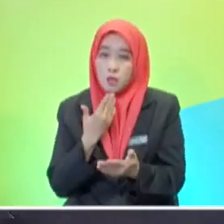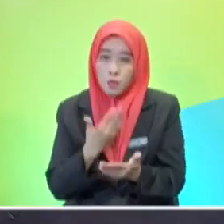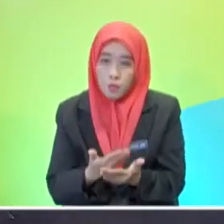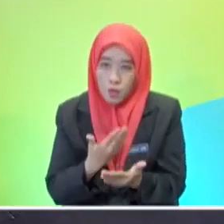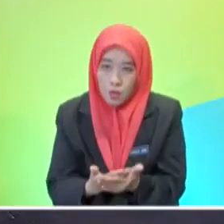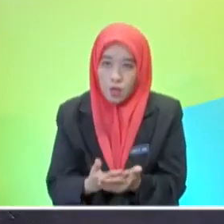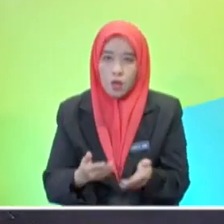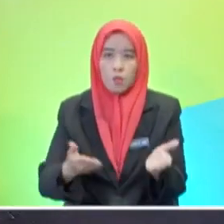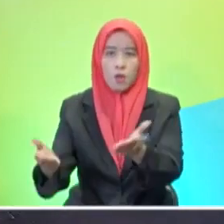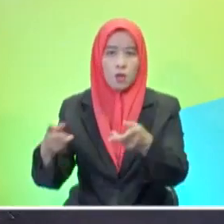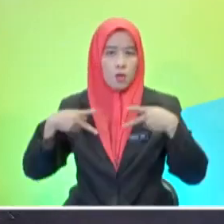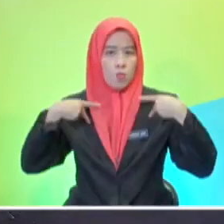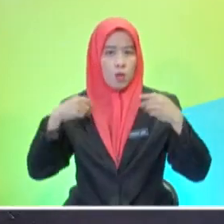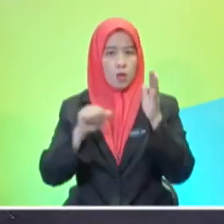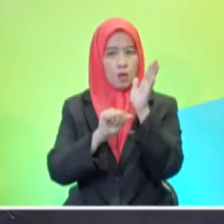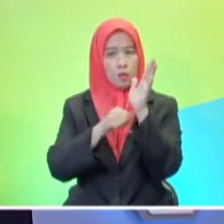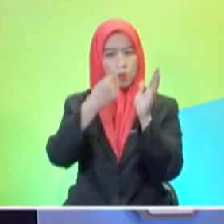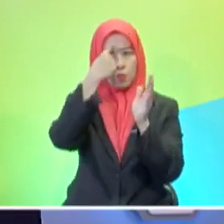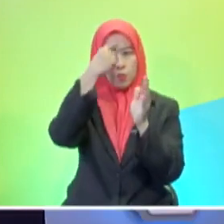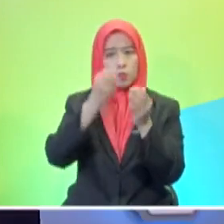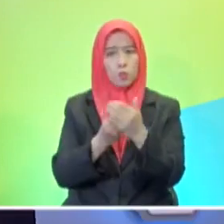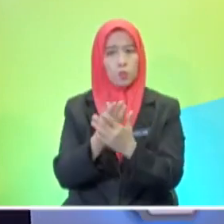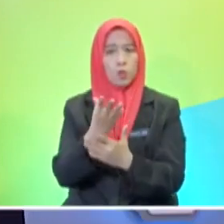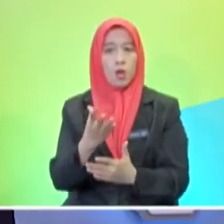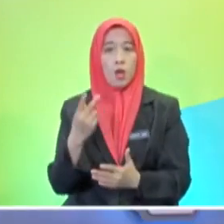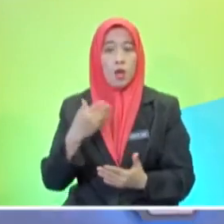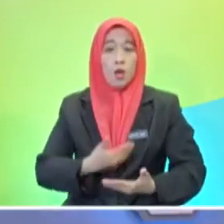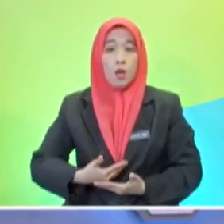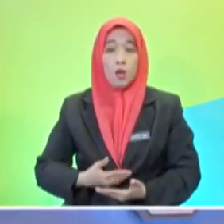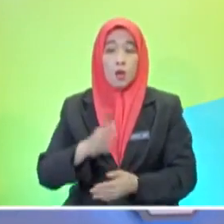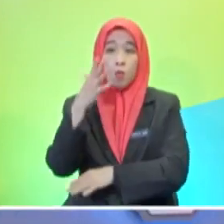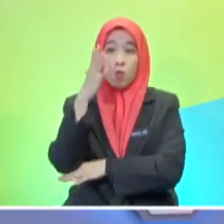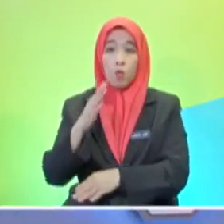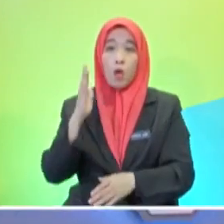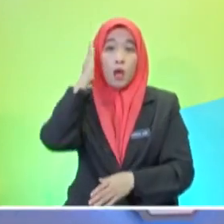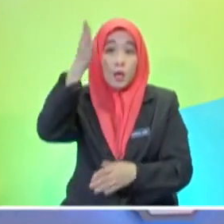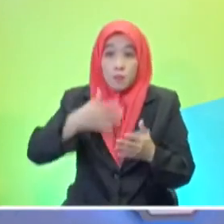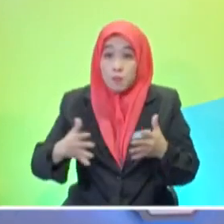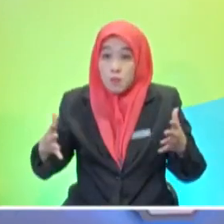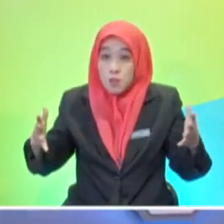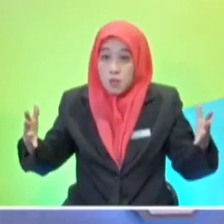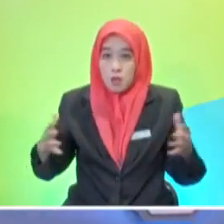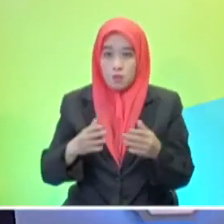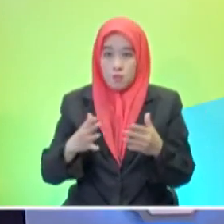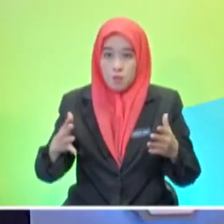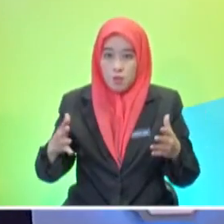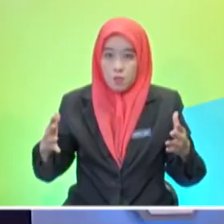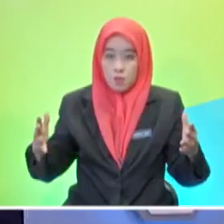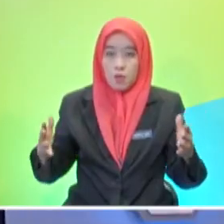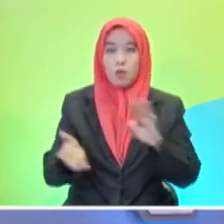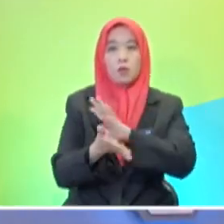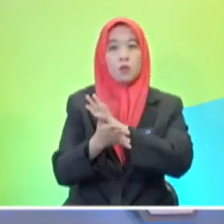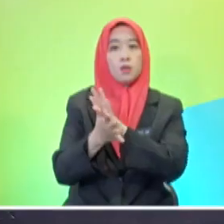keperluan asas yang betul bagi tumbuhan, anak pokok ini akan membesar lagi. Wah. Okey, akan membesar